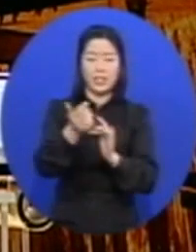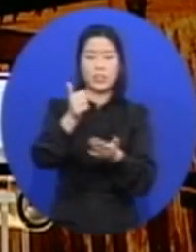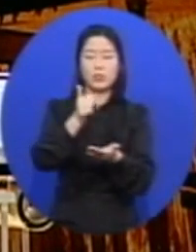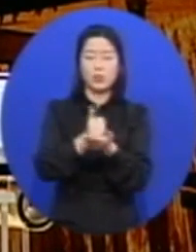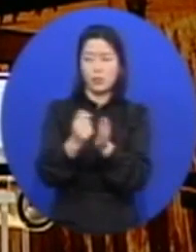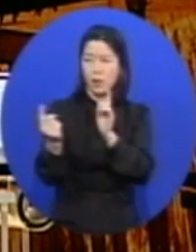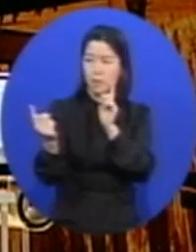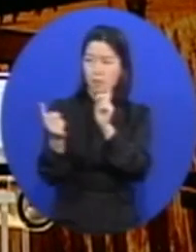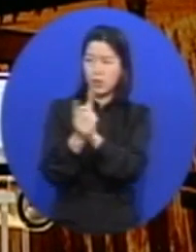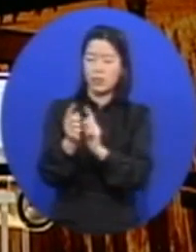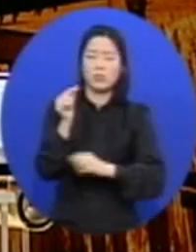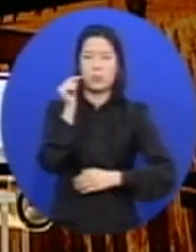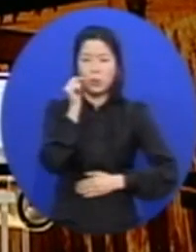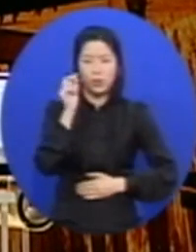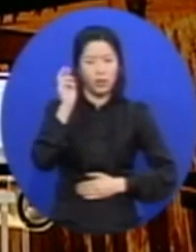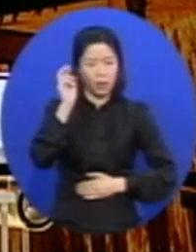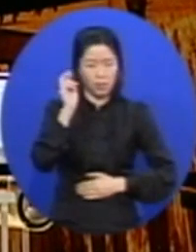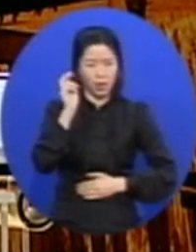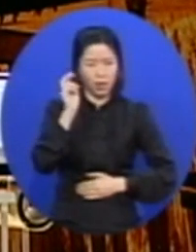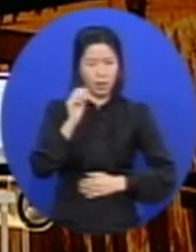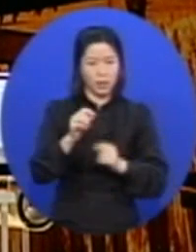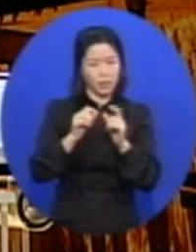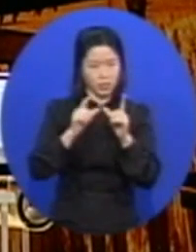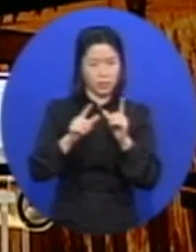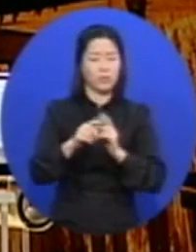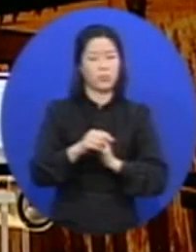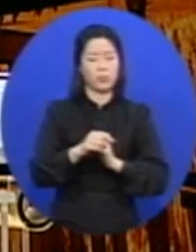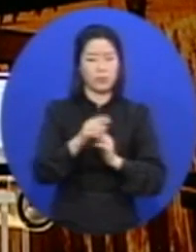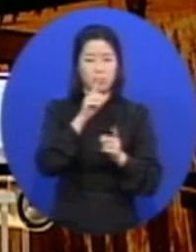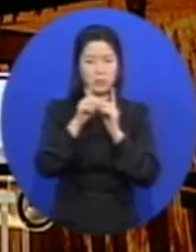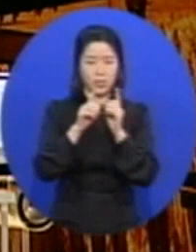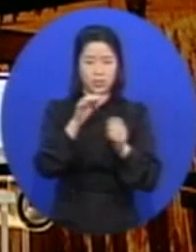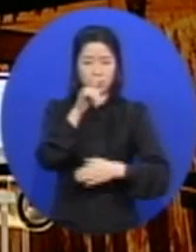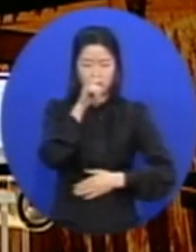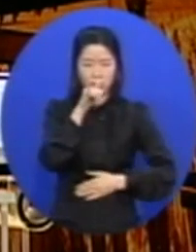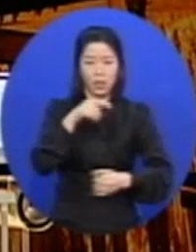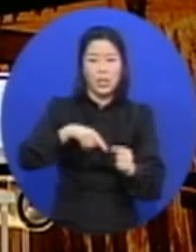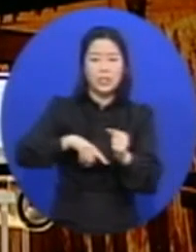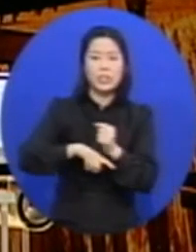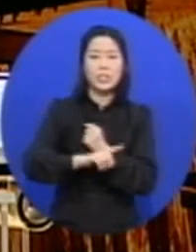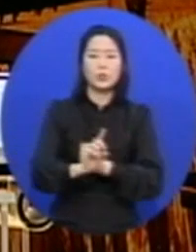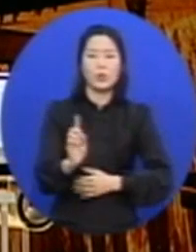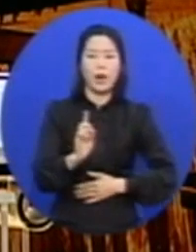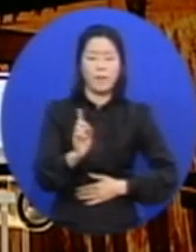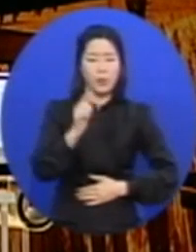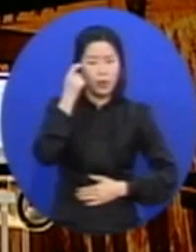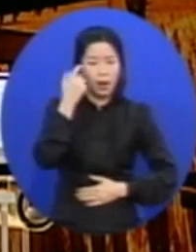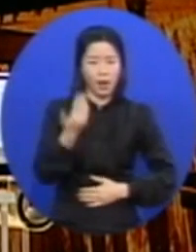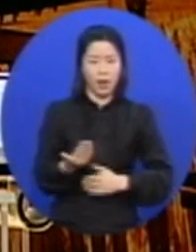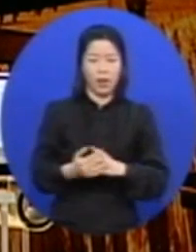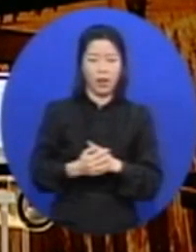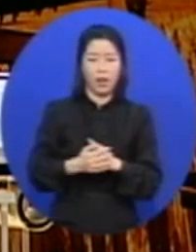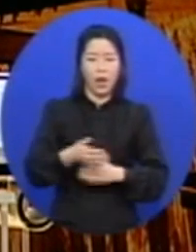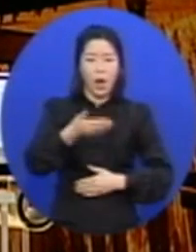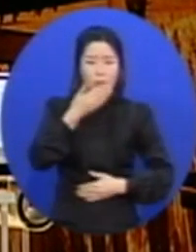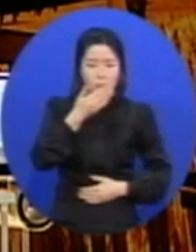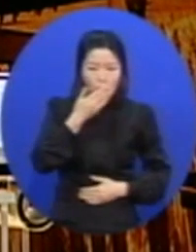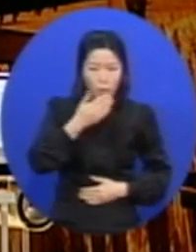지 못할 것이라고 말씀하셨습니다 그 이유가 뭔가 하면 먹고